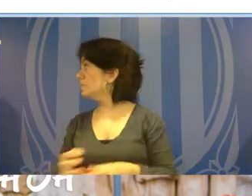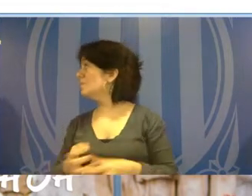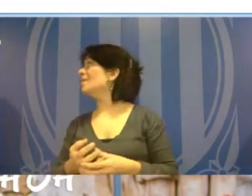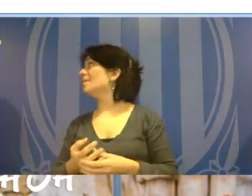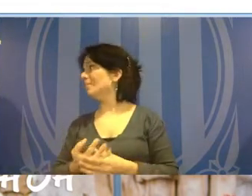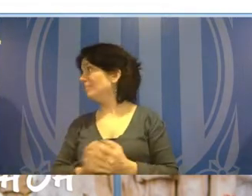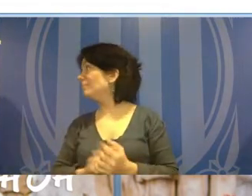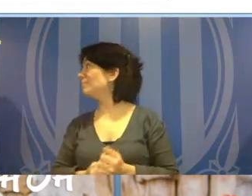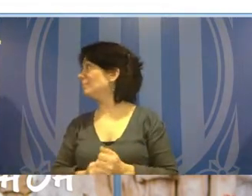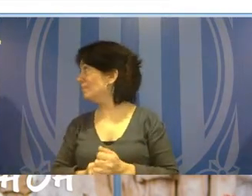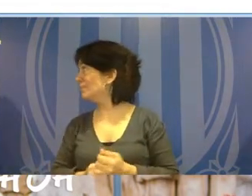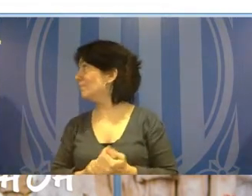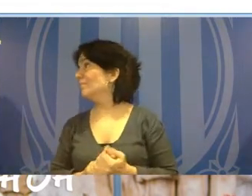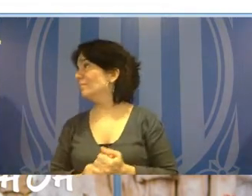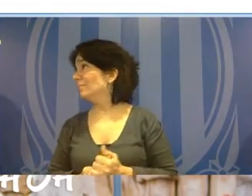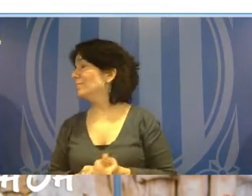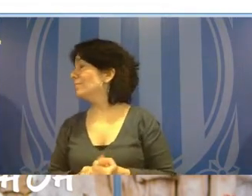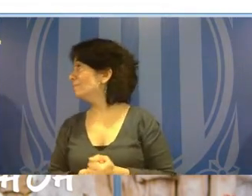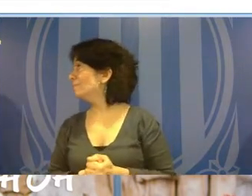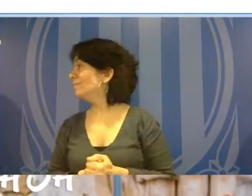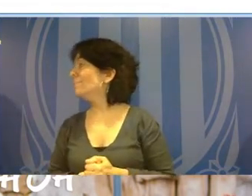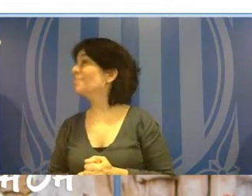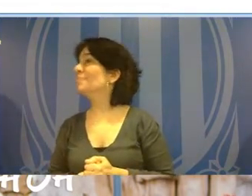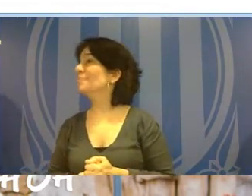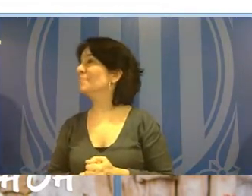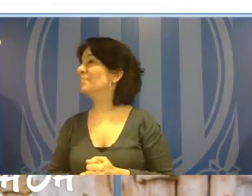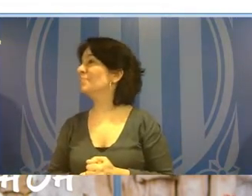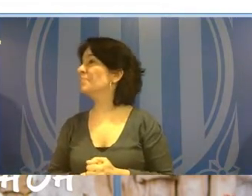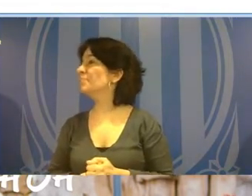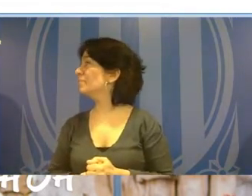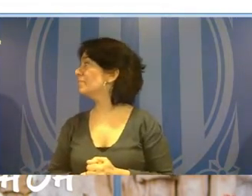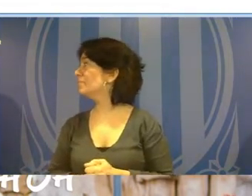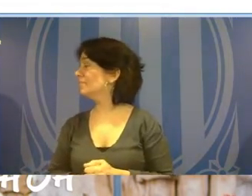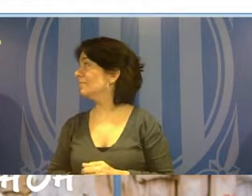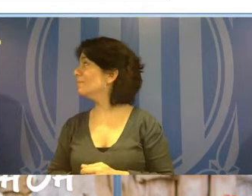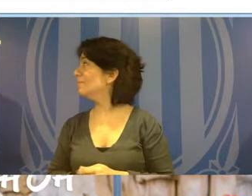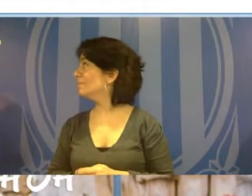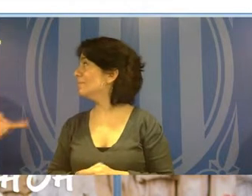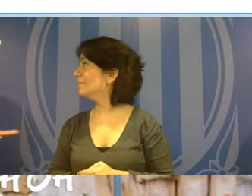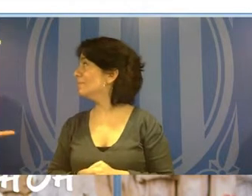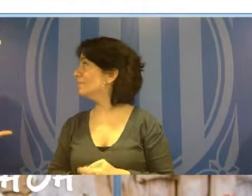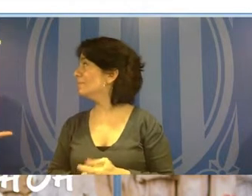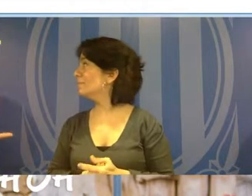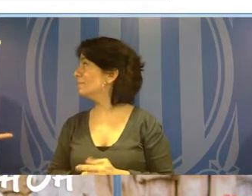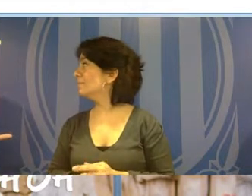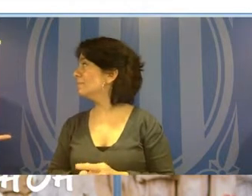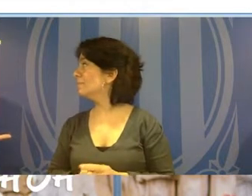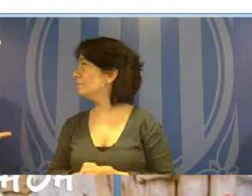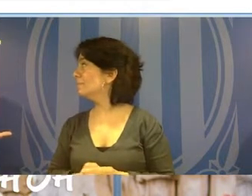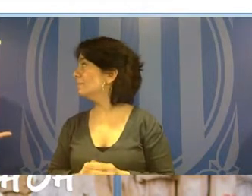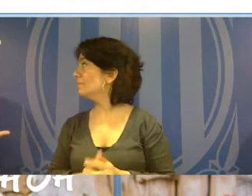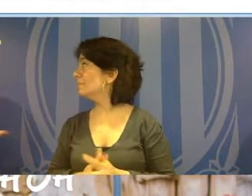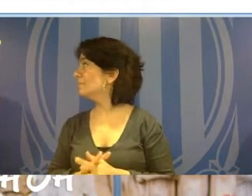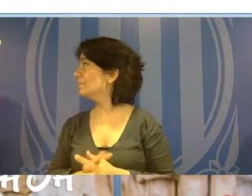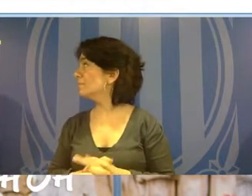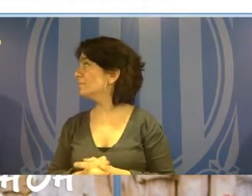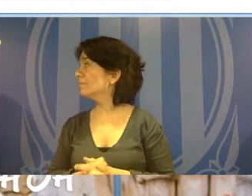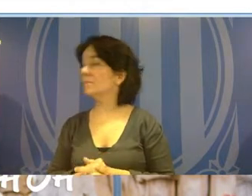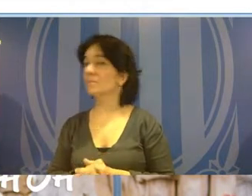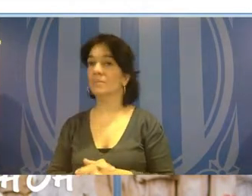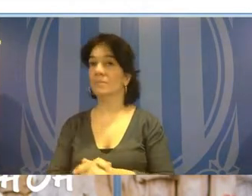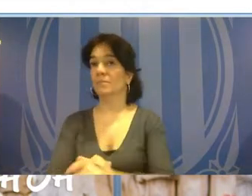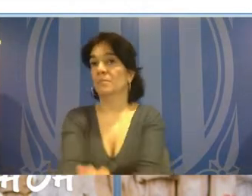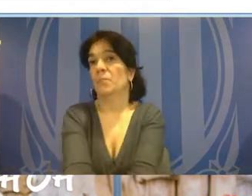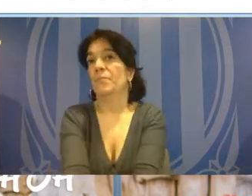en format de dada oberta. Això ho estan reproduint empreses, tal. Ara ells estan també alliberant els seus. La